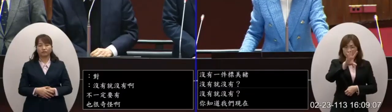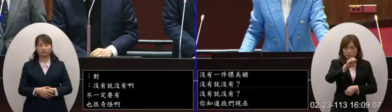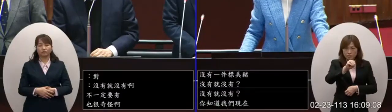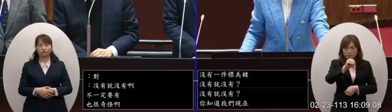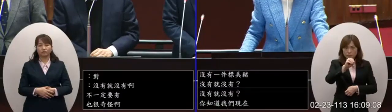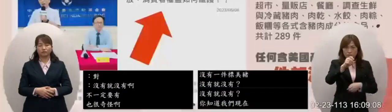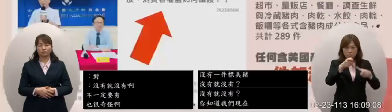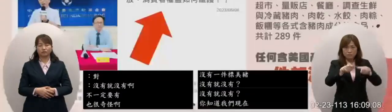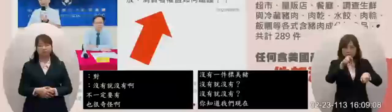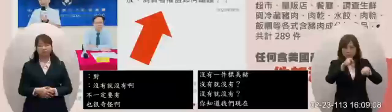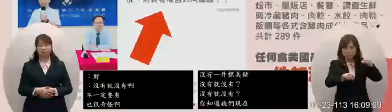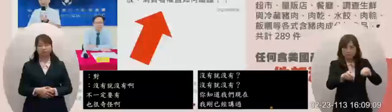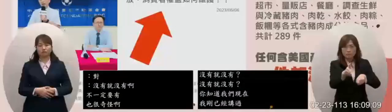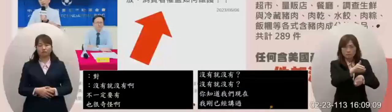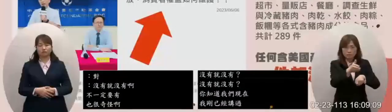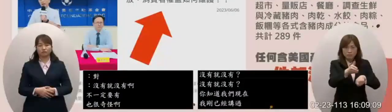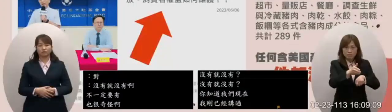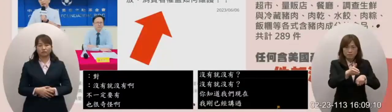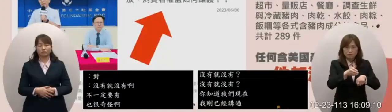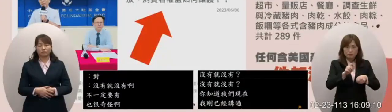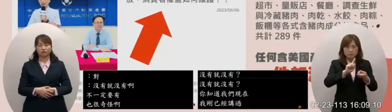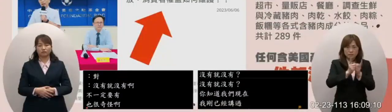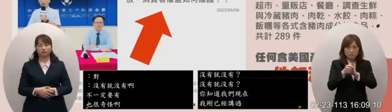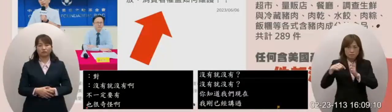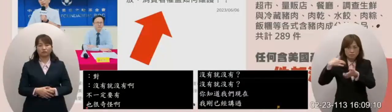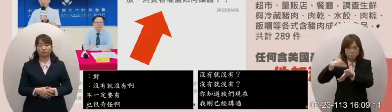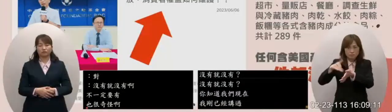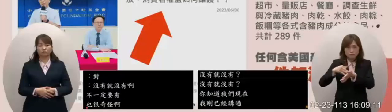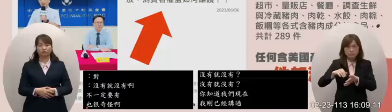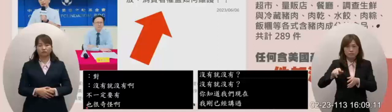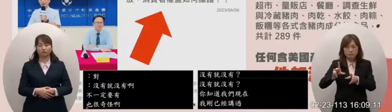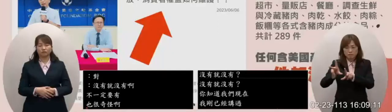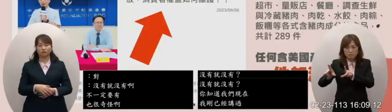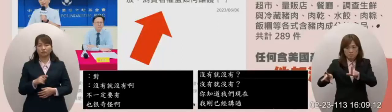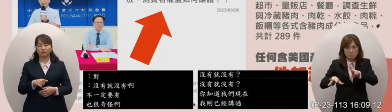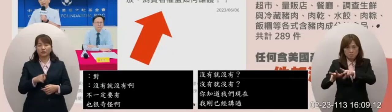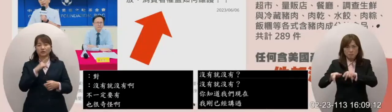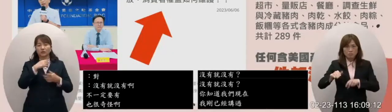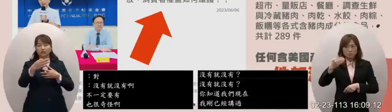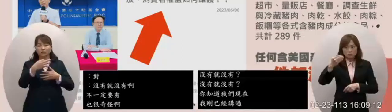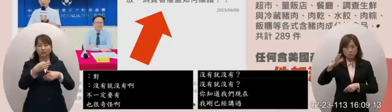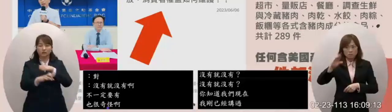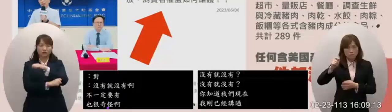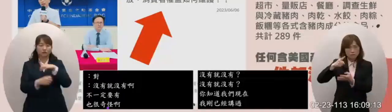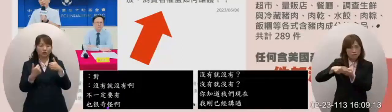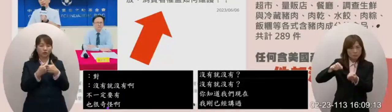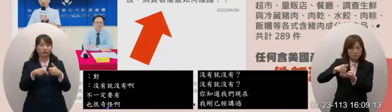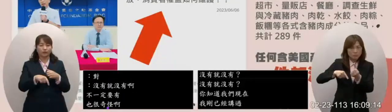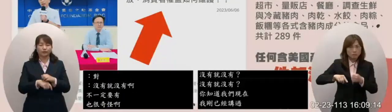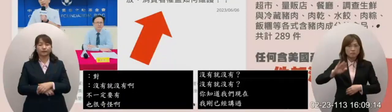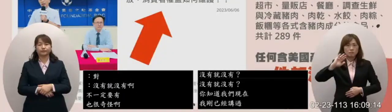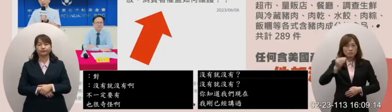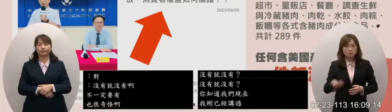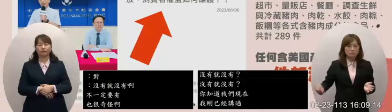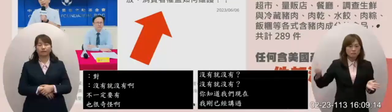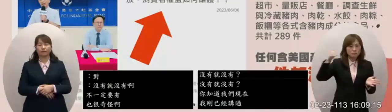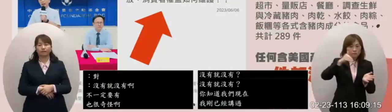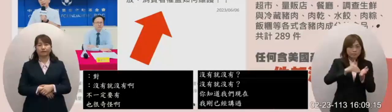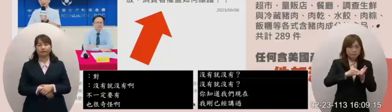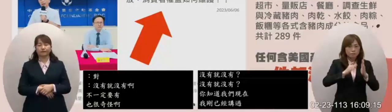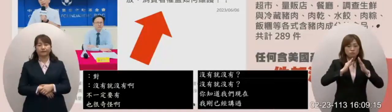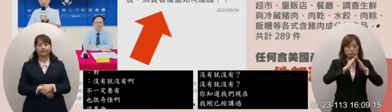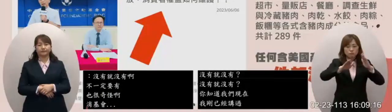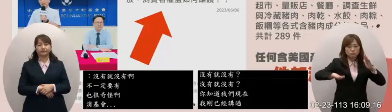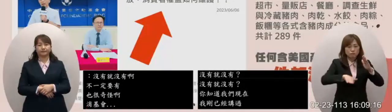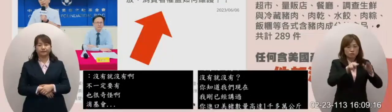1000多万公斤，等同是90000多头猪这样的一个数量。结果在我们的市面上，没